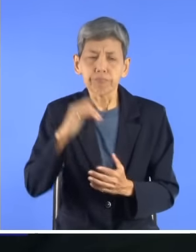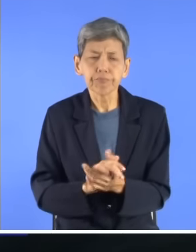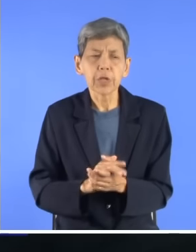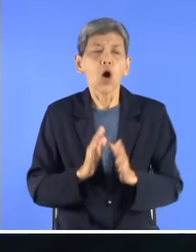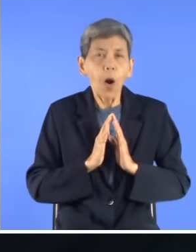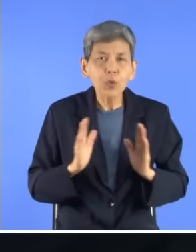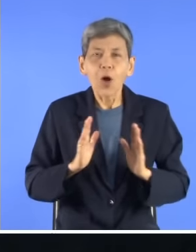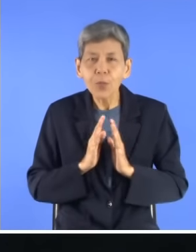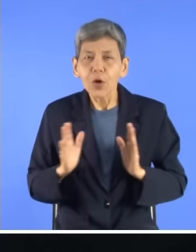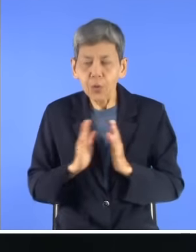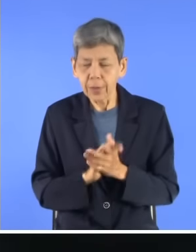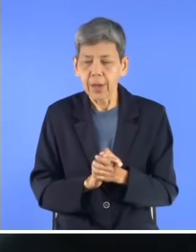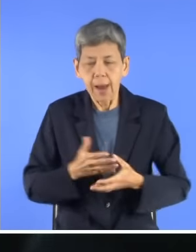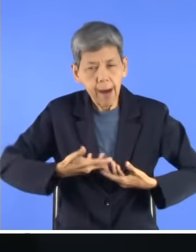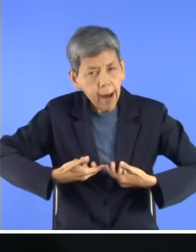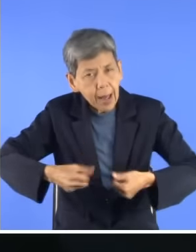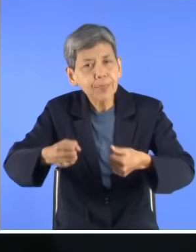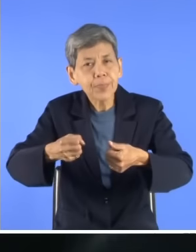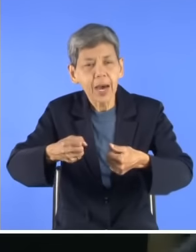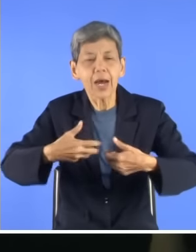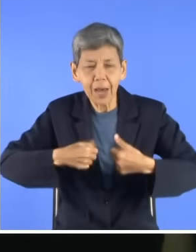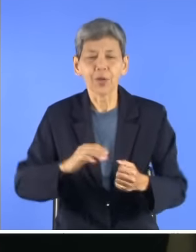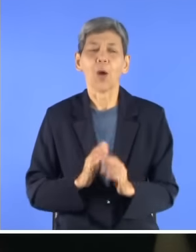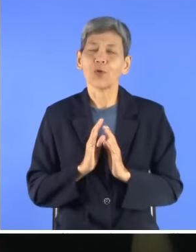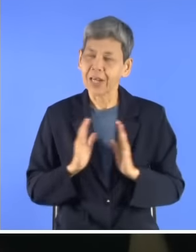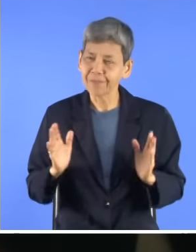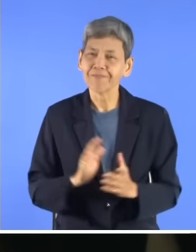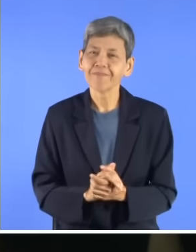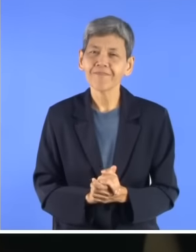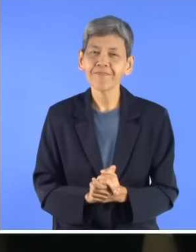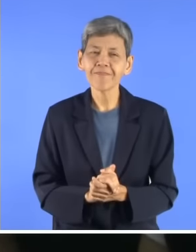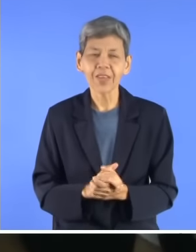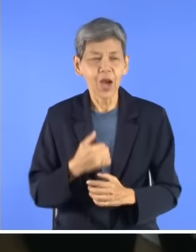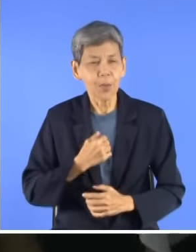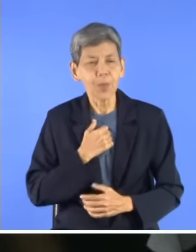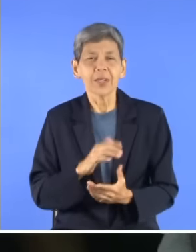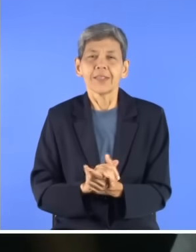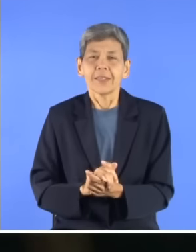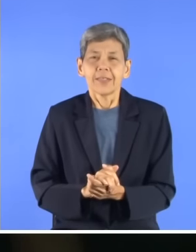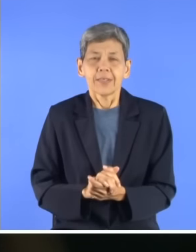คุณนะครับต้อนรับผมเท่าไว้นักก่อนบริหารรายปีอะ